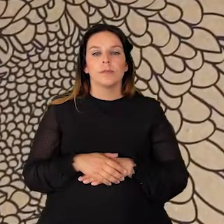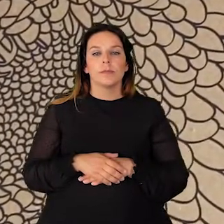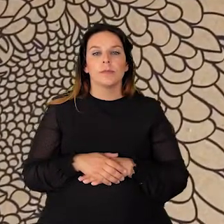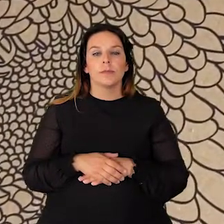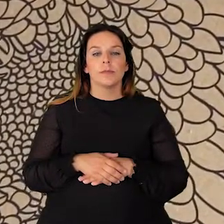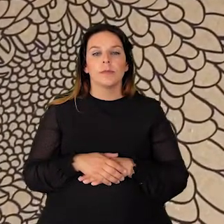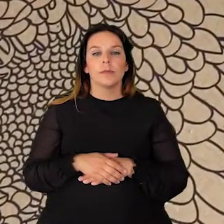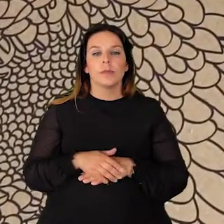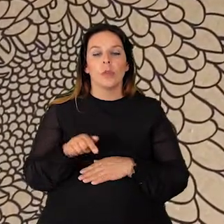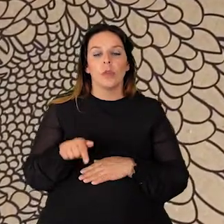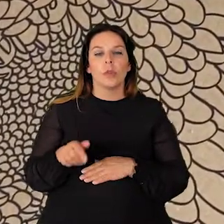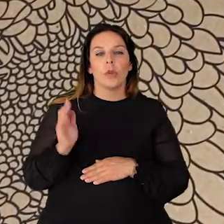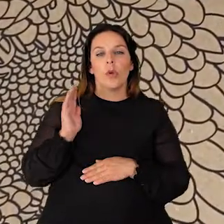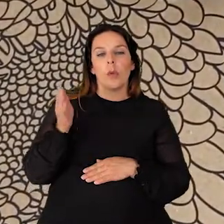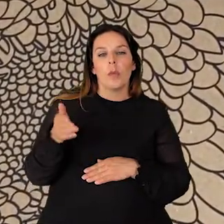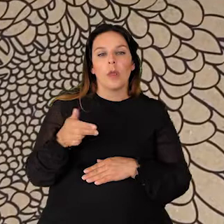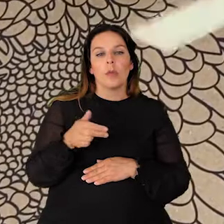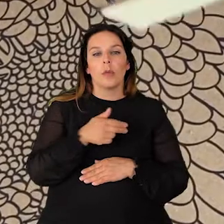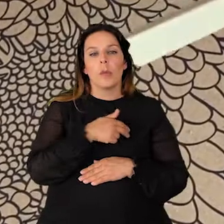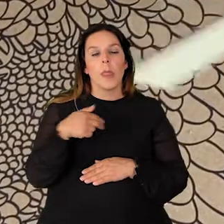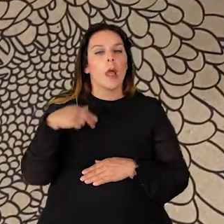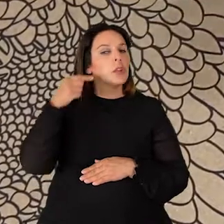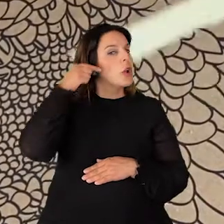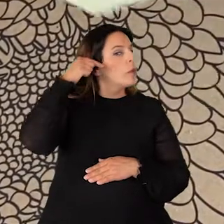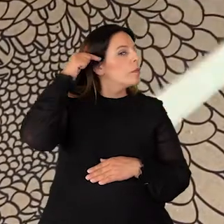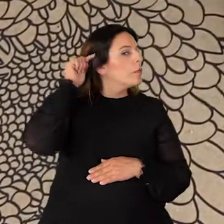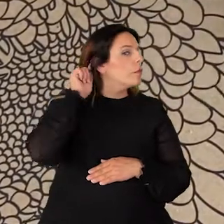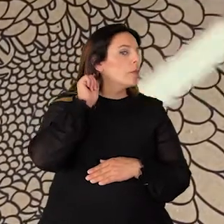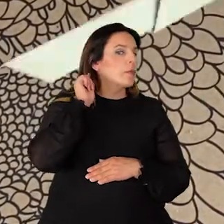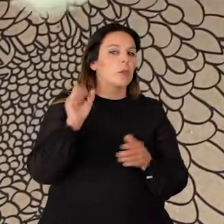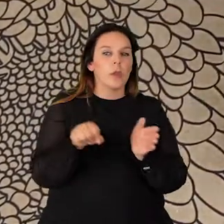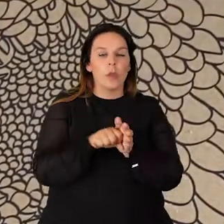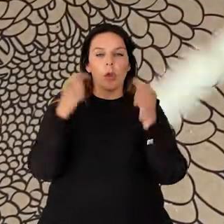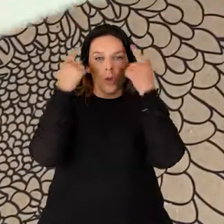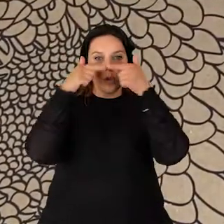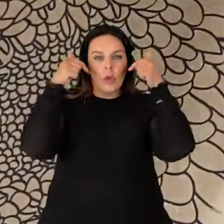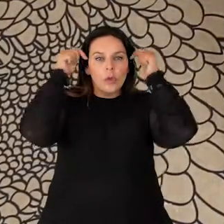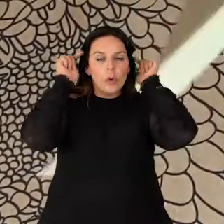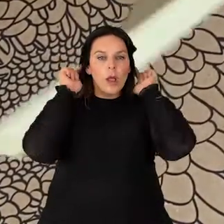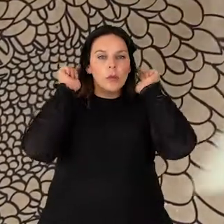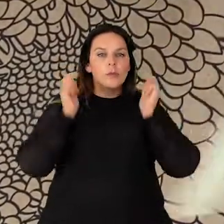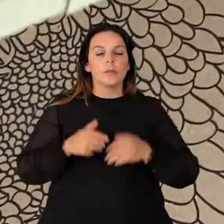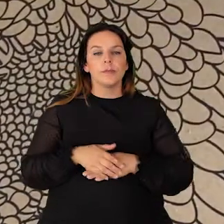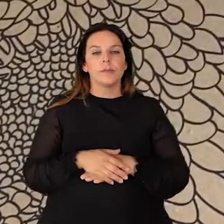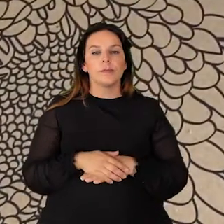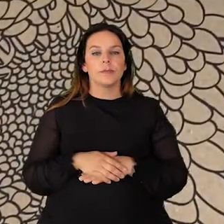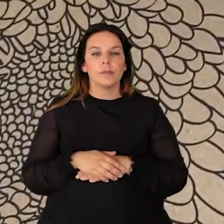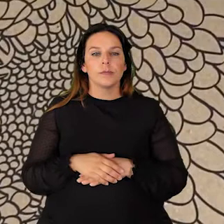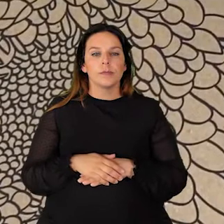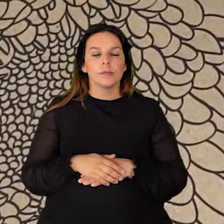i to będą nasze uszka do okularów jako sobie troszeczkę